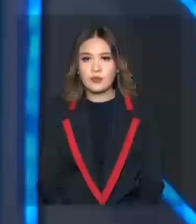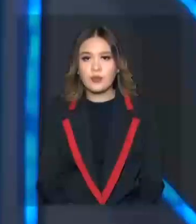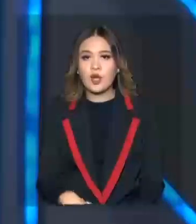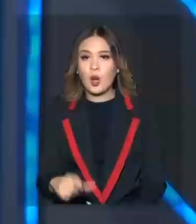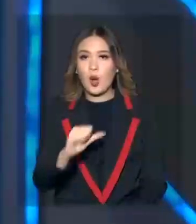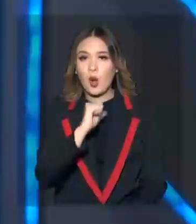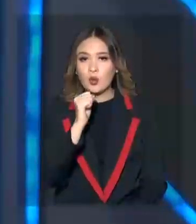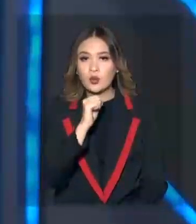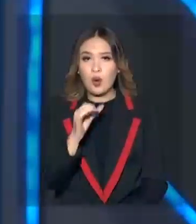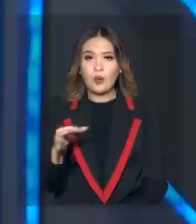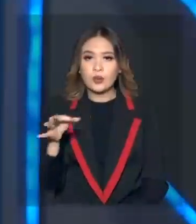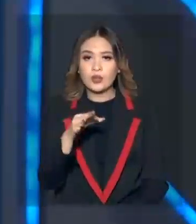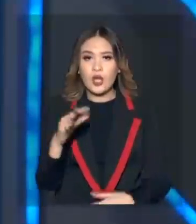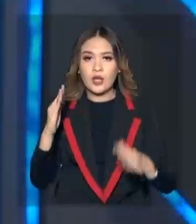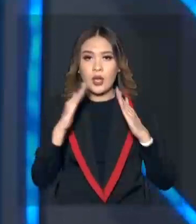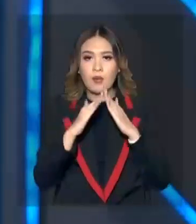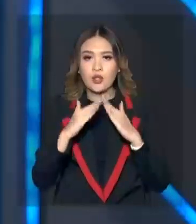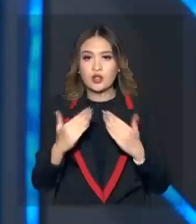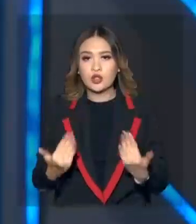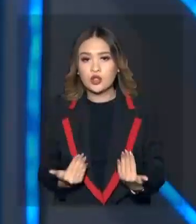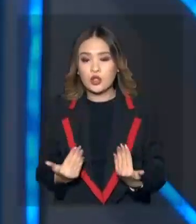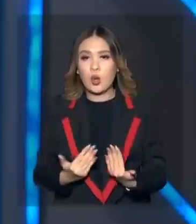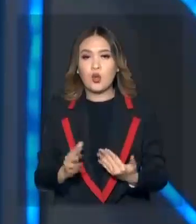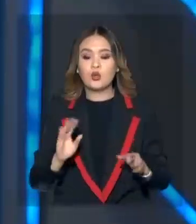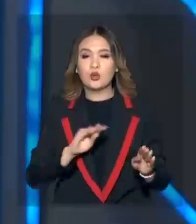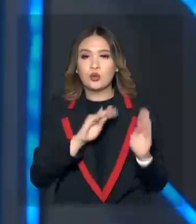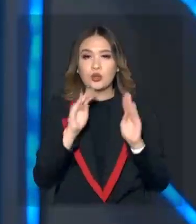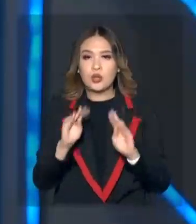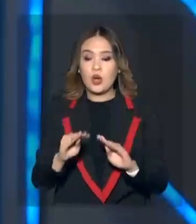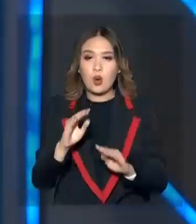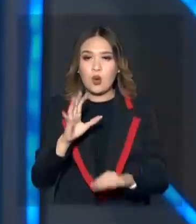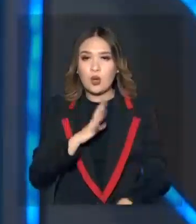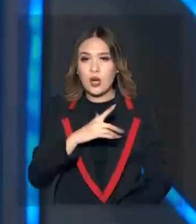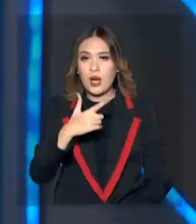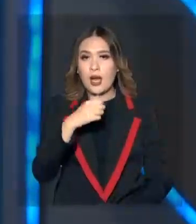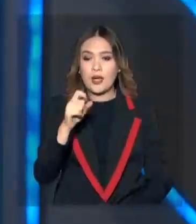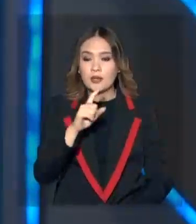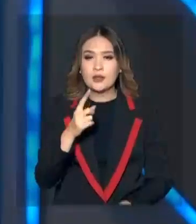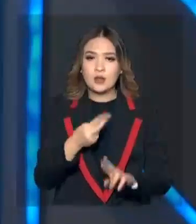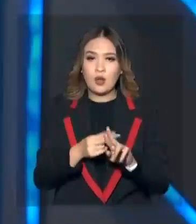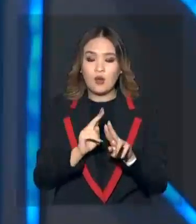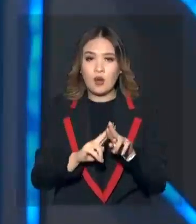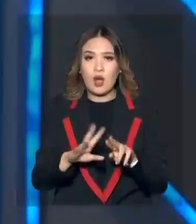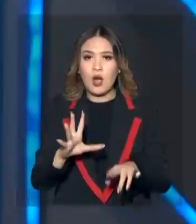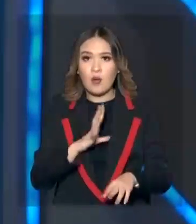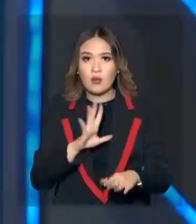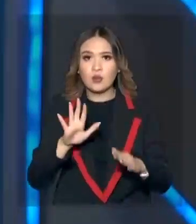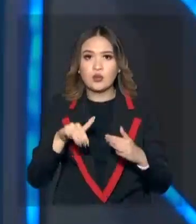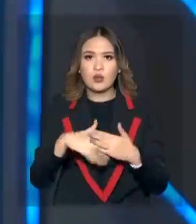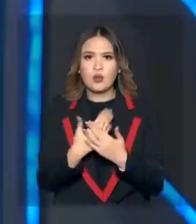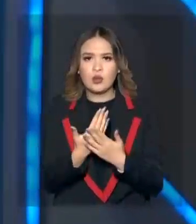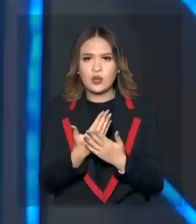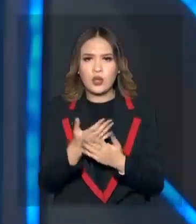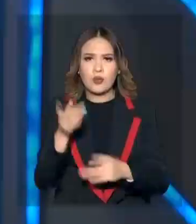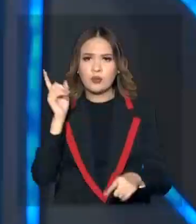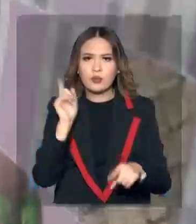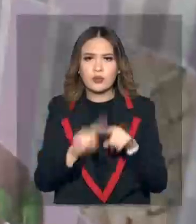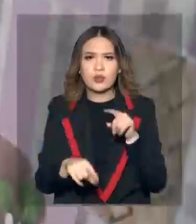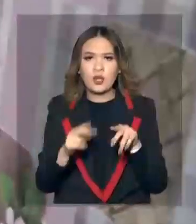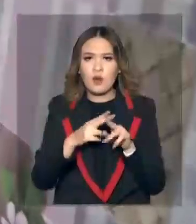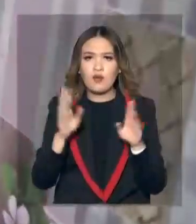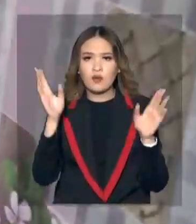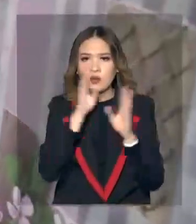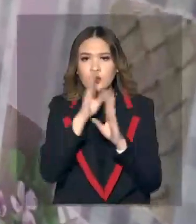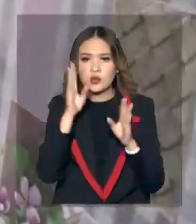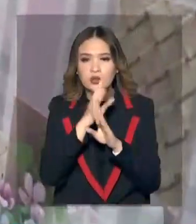В Костанайской области в домах жителей устанавливают датчики угарного газа. Новые аппараты очень быстро реагируют на появление